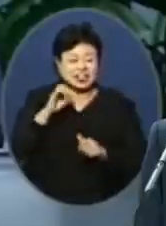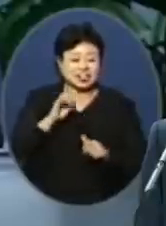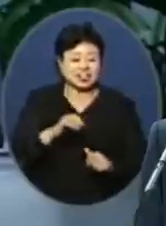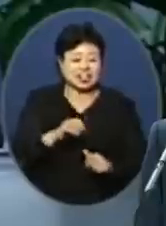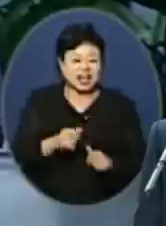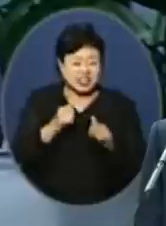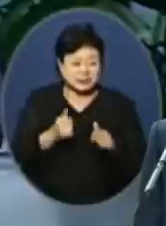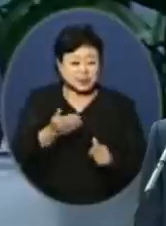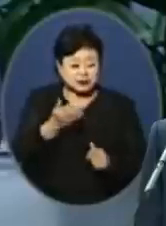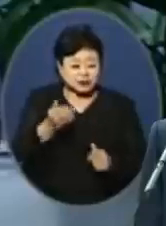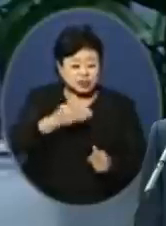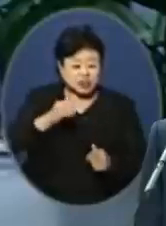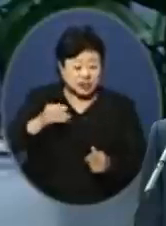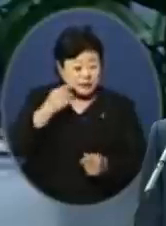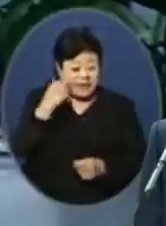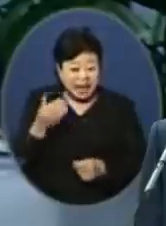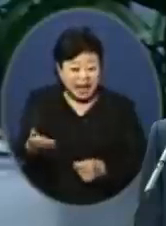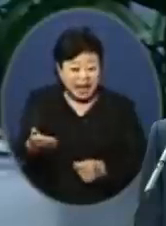정의라고 생각합니까?